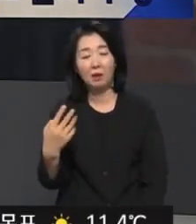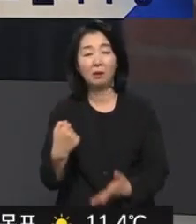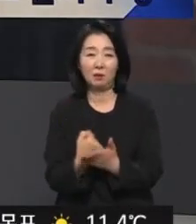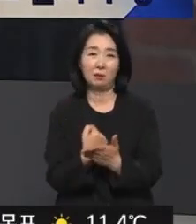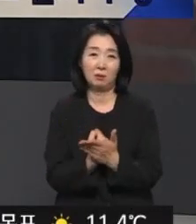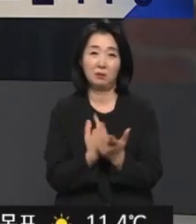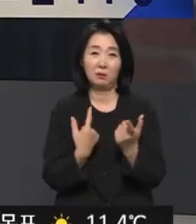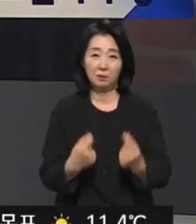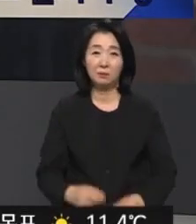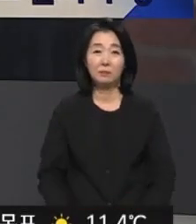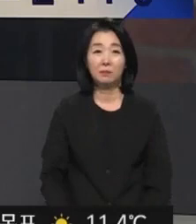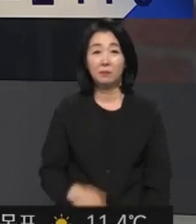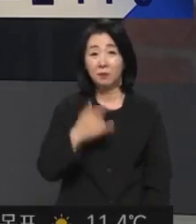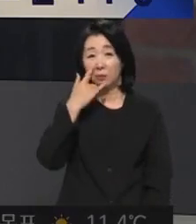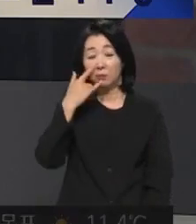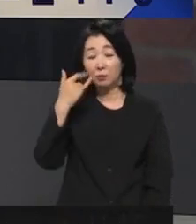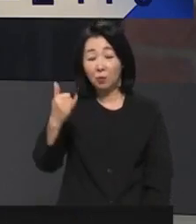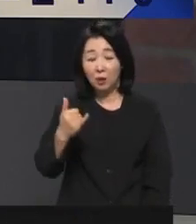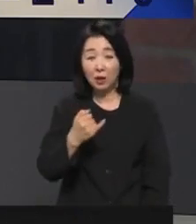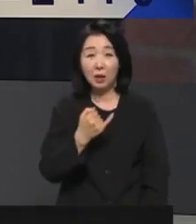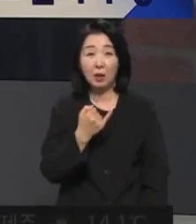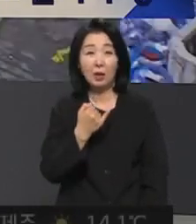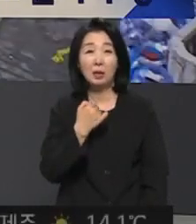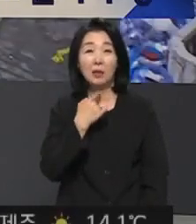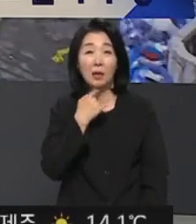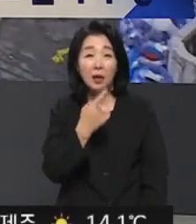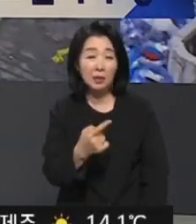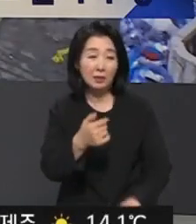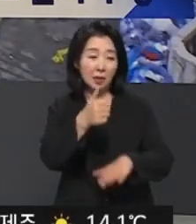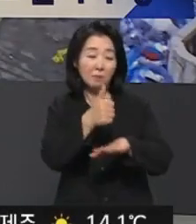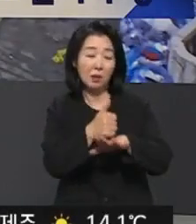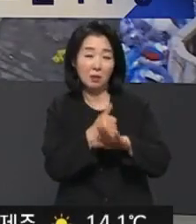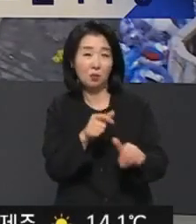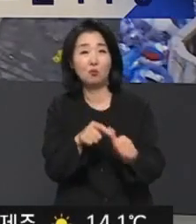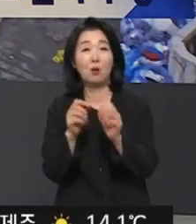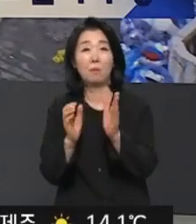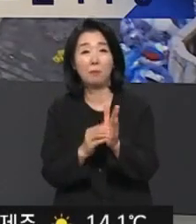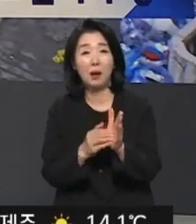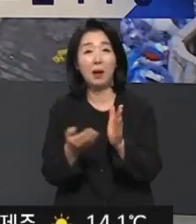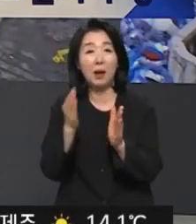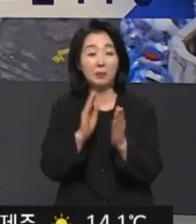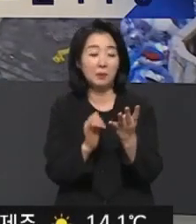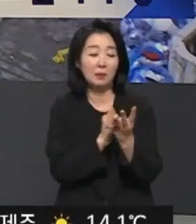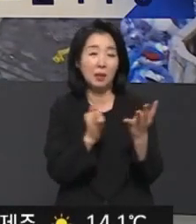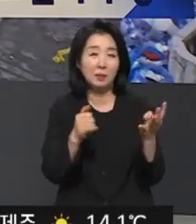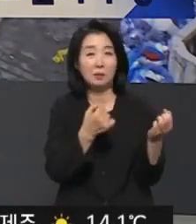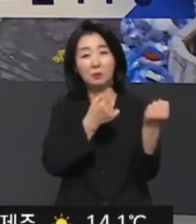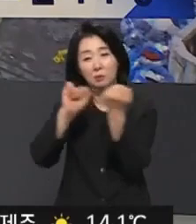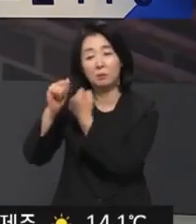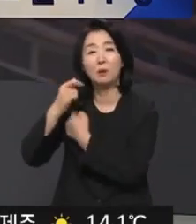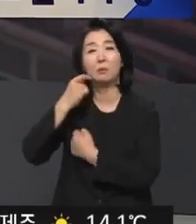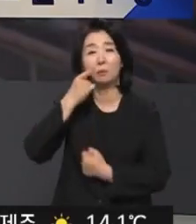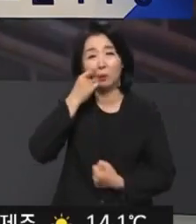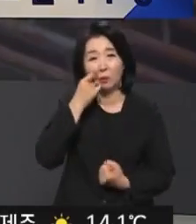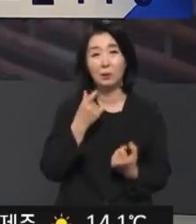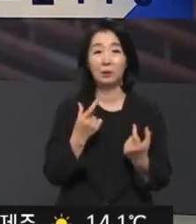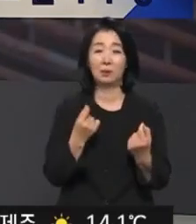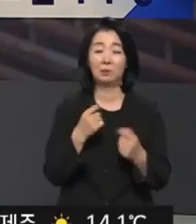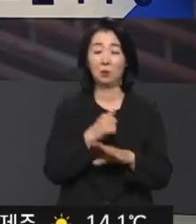안타까움을 더하고 있는데요. 부모가 한 살 막내는 가까스로 구했지만 이들까지는 미처 대피시키지 못한 것으로